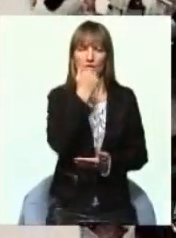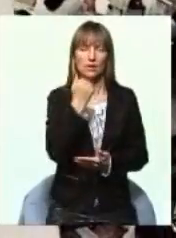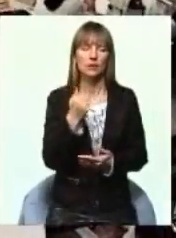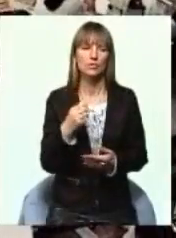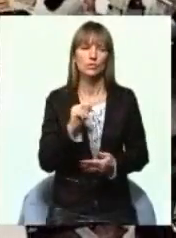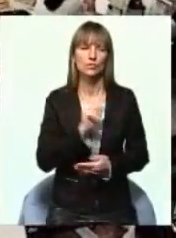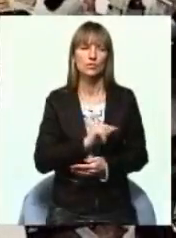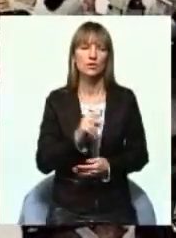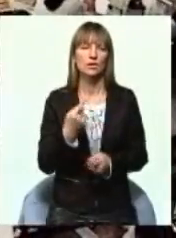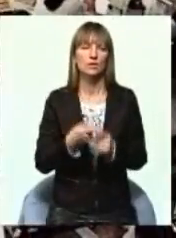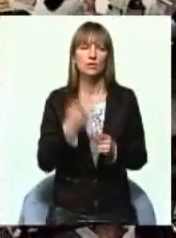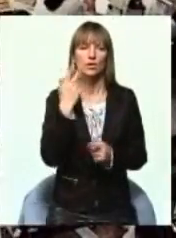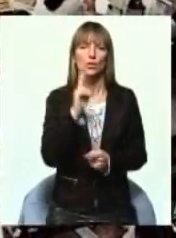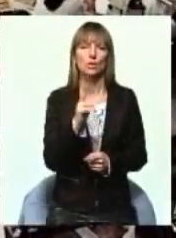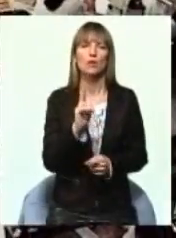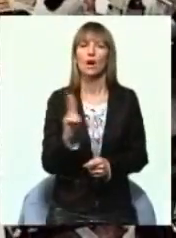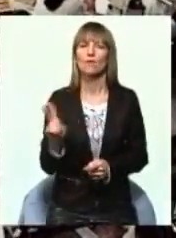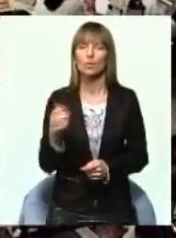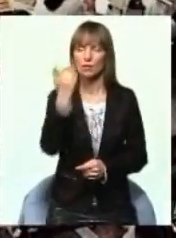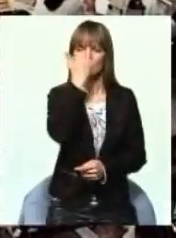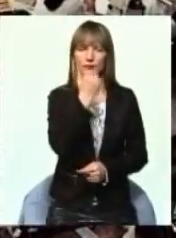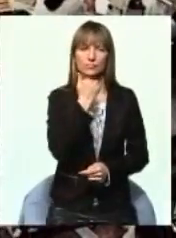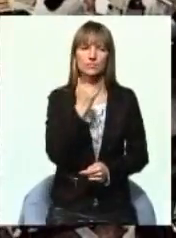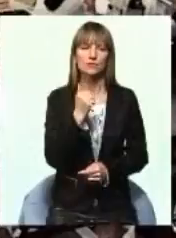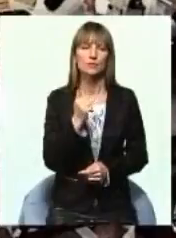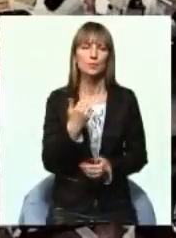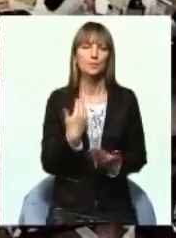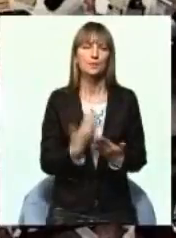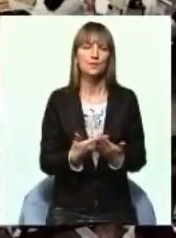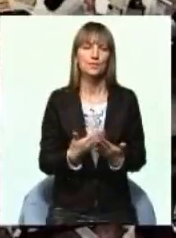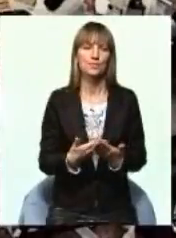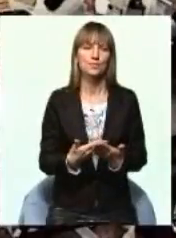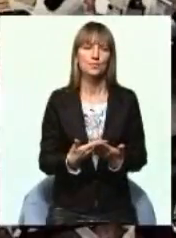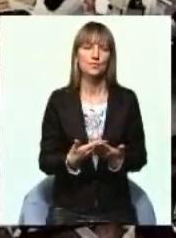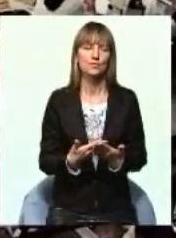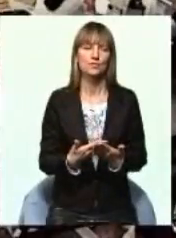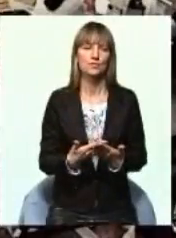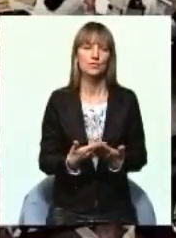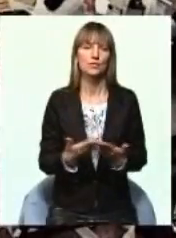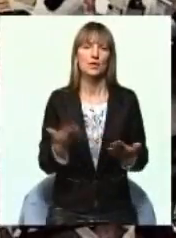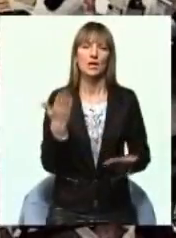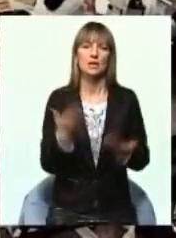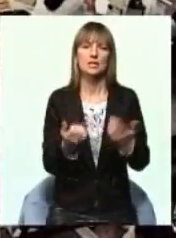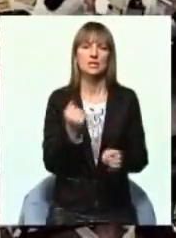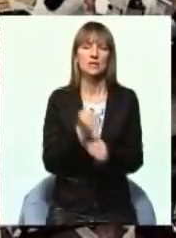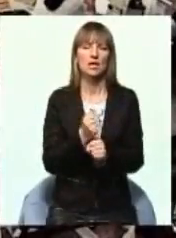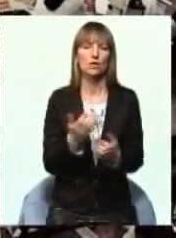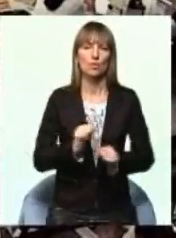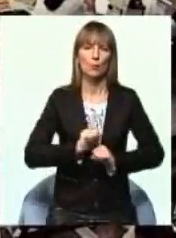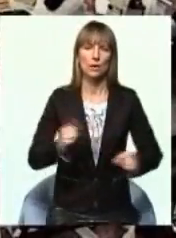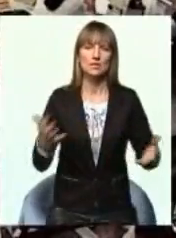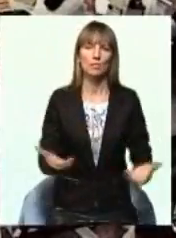Это когда кто-то кого-то благодарит, потому что он, например, совершил какой-то подвиг, спас